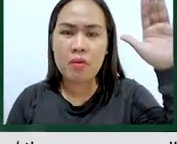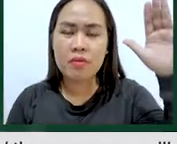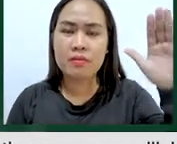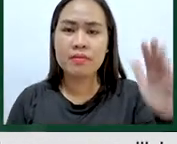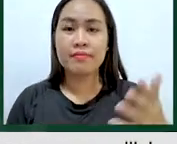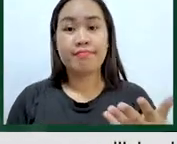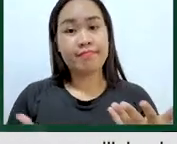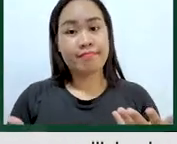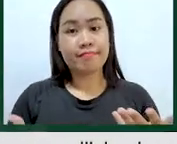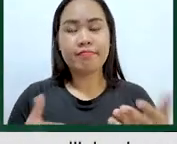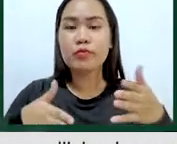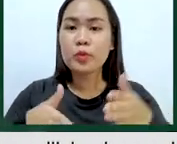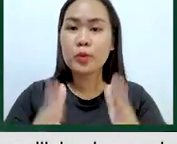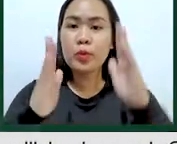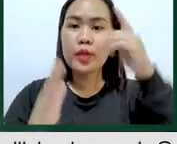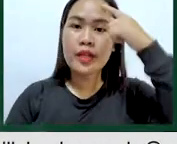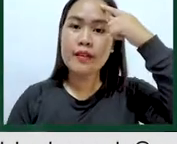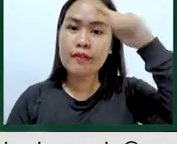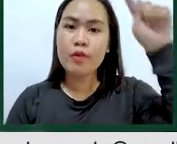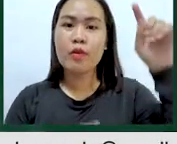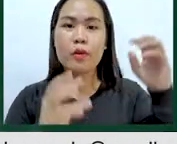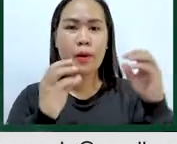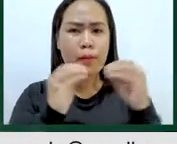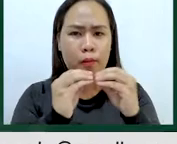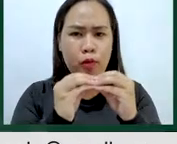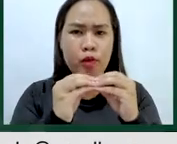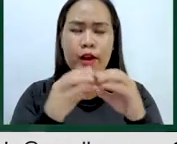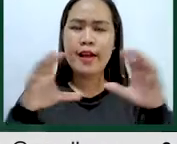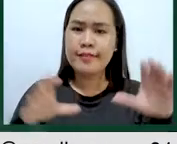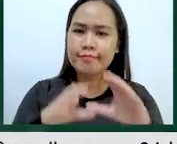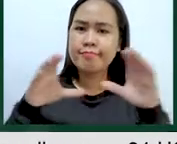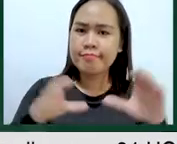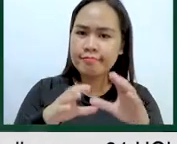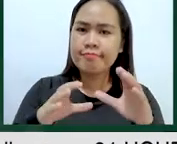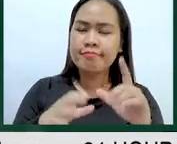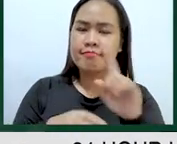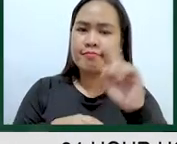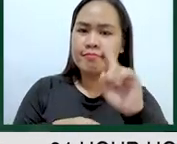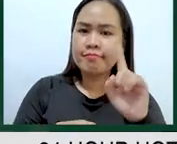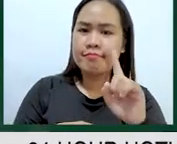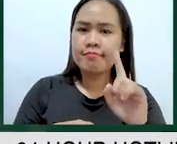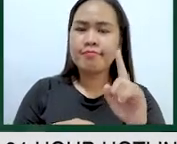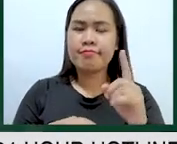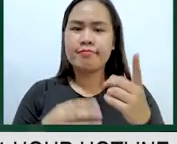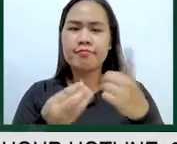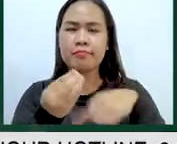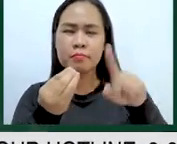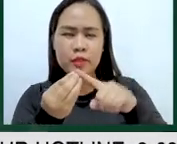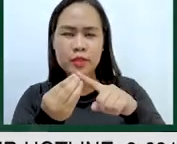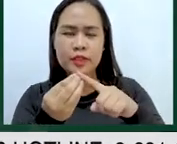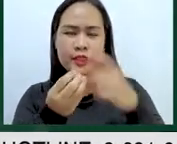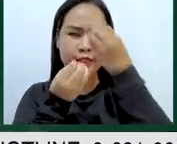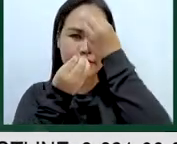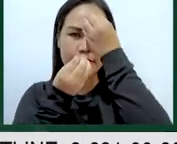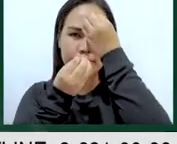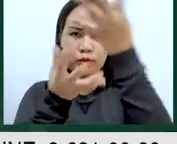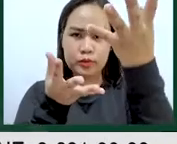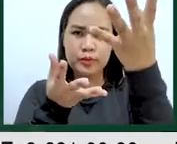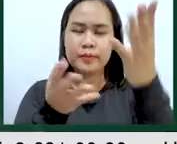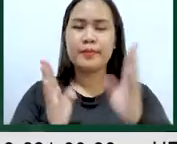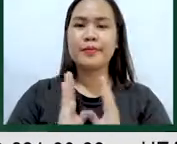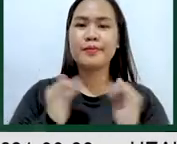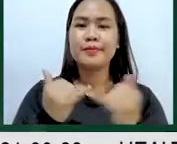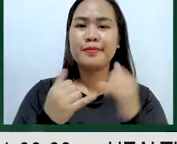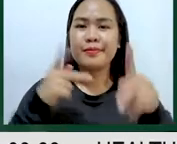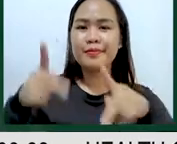So this is our way, no, to be proactive in terms of giving information sa ating mga